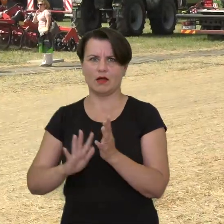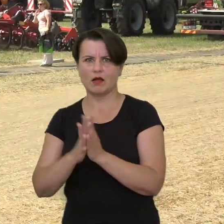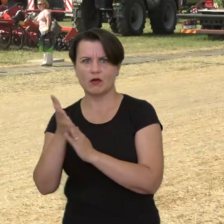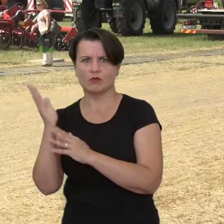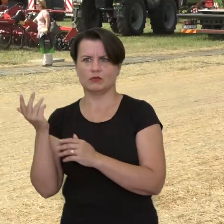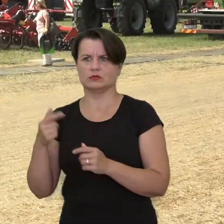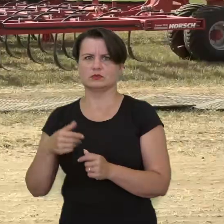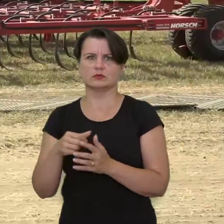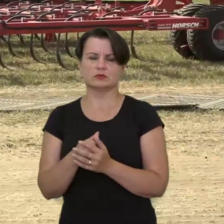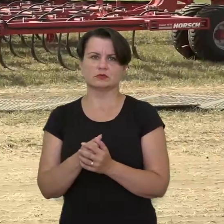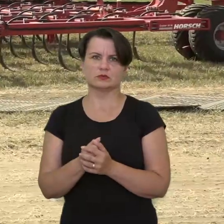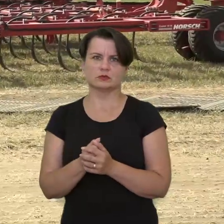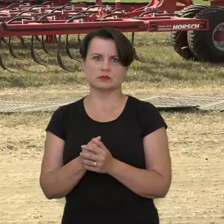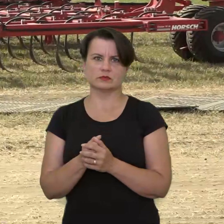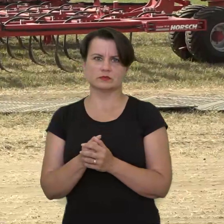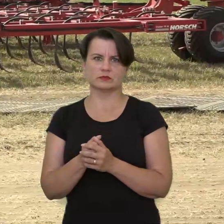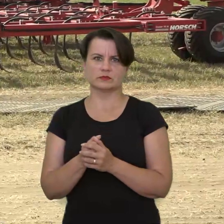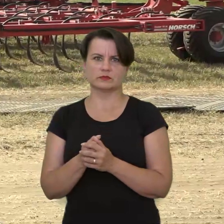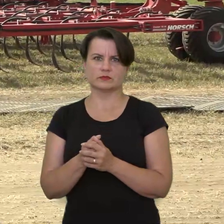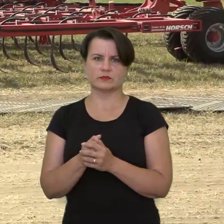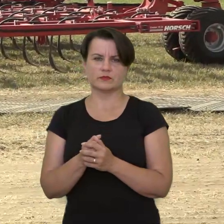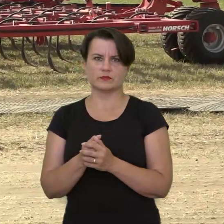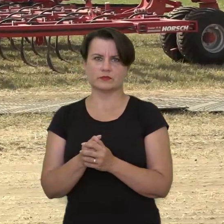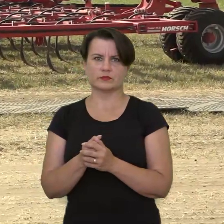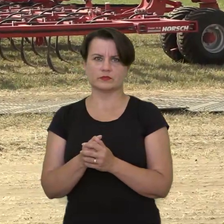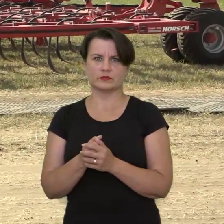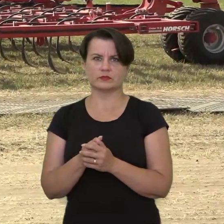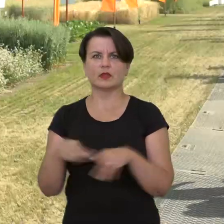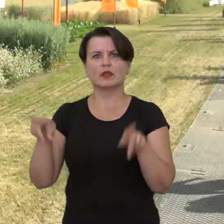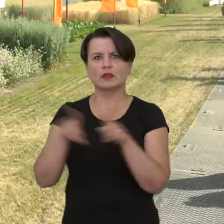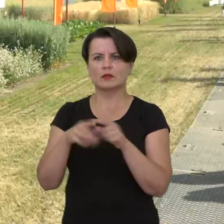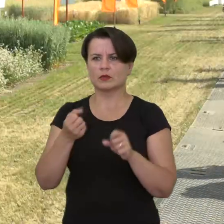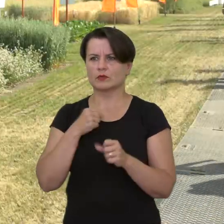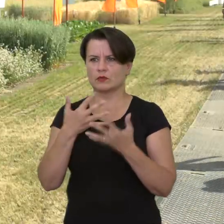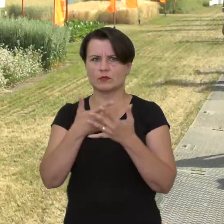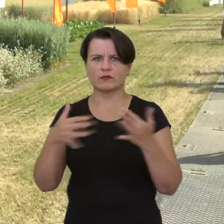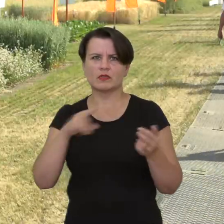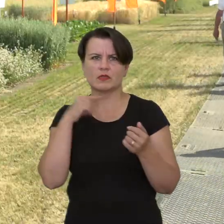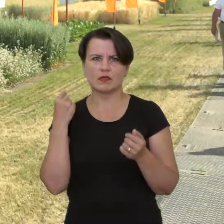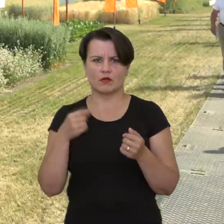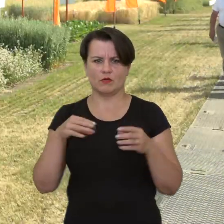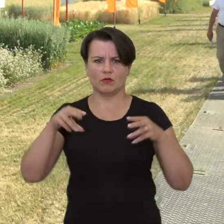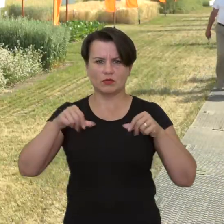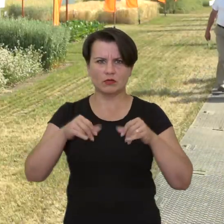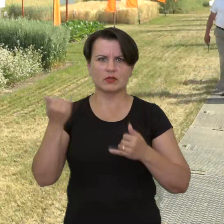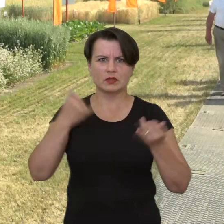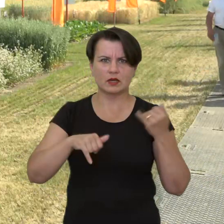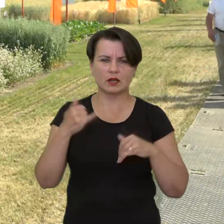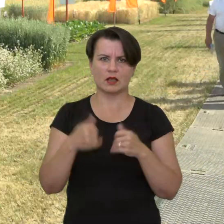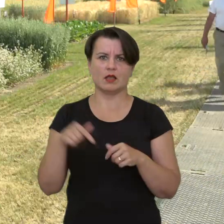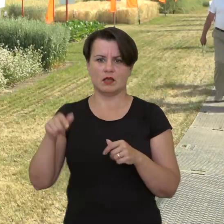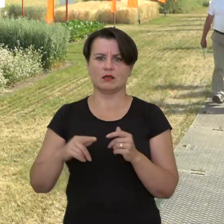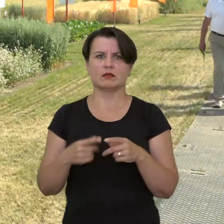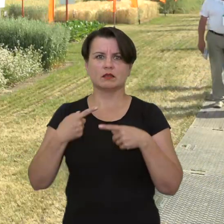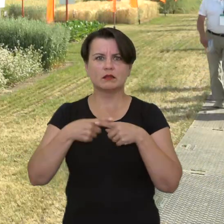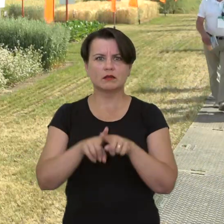derlių, išnaudoti potencialą. Taip pat mes turim daug ir tų pačių tikriausiai trašų ir viso kito.